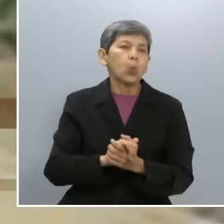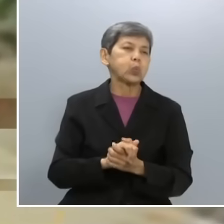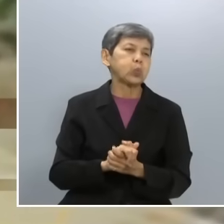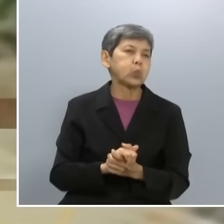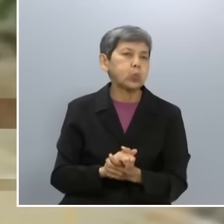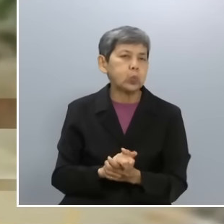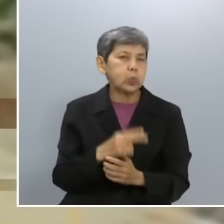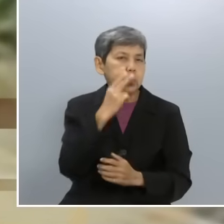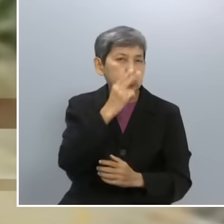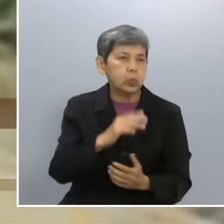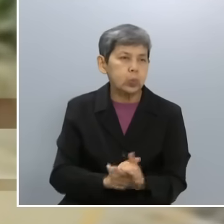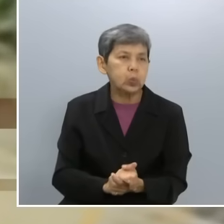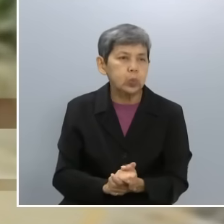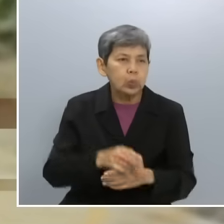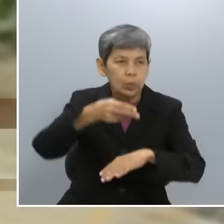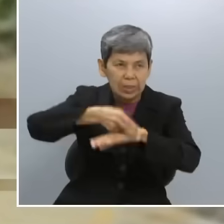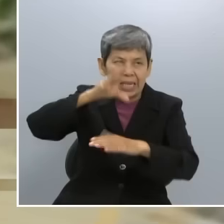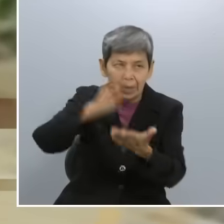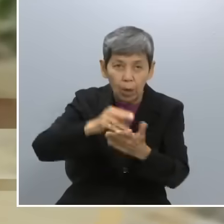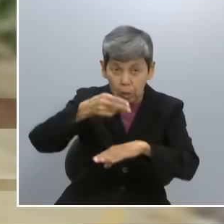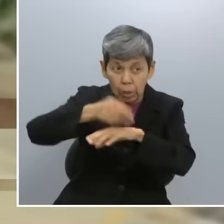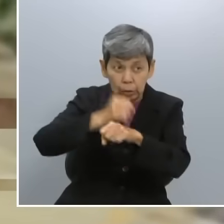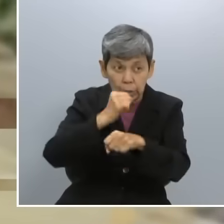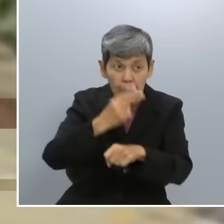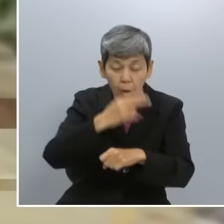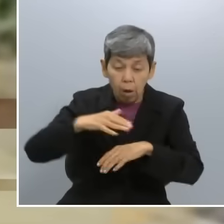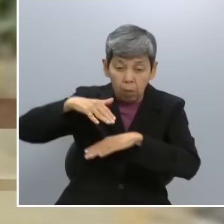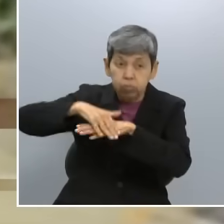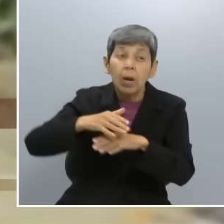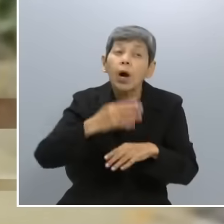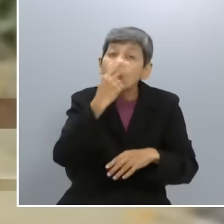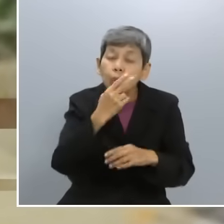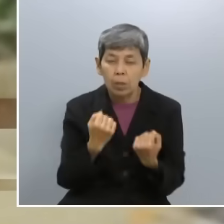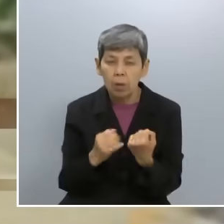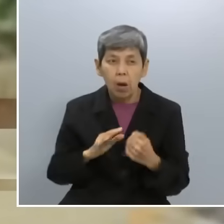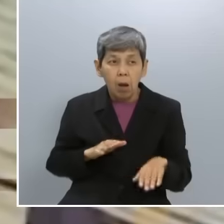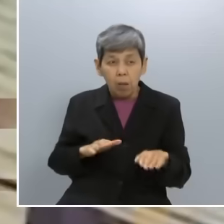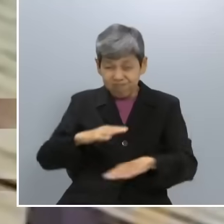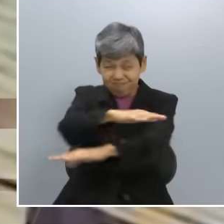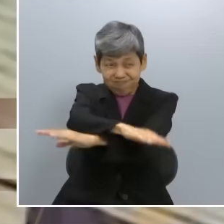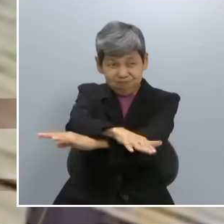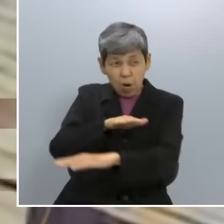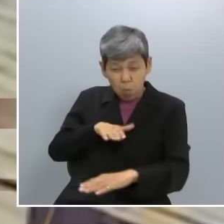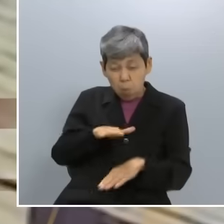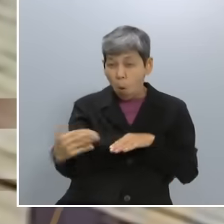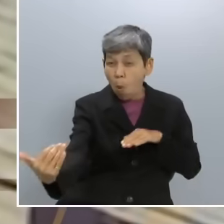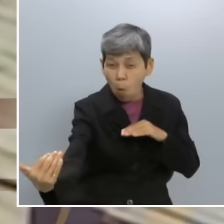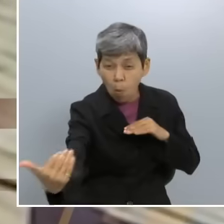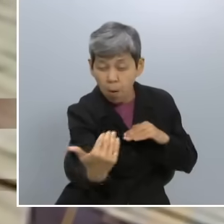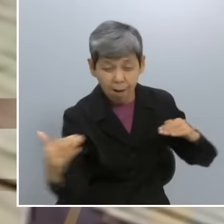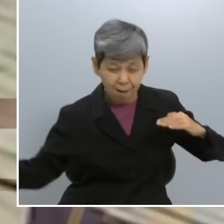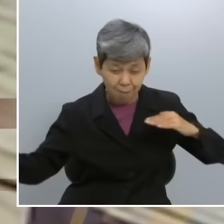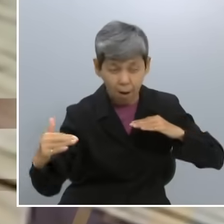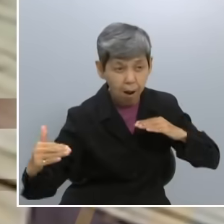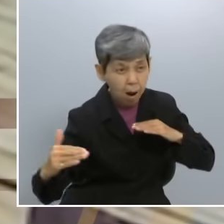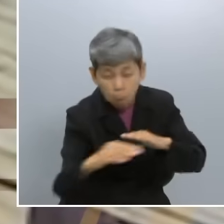อวงจรปิดจากภาพเห็นรถเก๋งสีบอลขับข้ามแยกมาขณะที่รถกอีคันพุ่งออกมาจากสี่แยกแล้ว